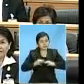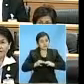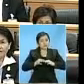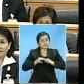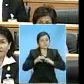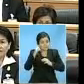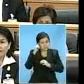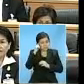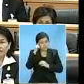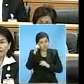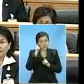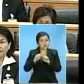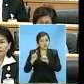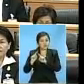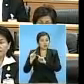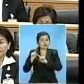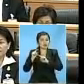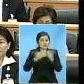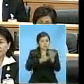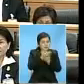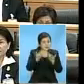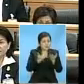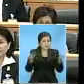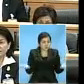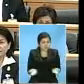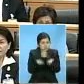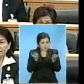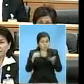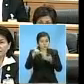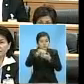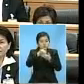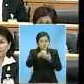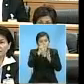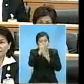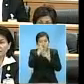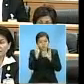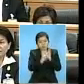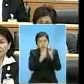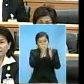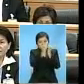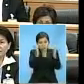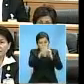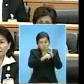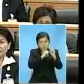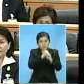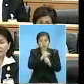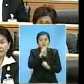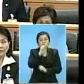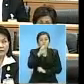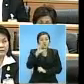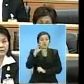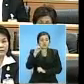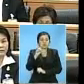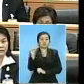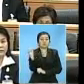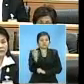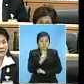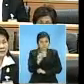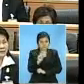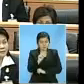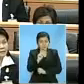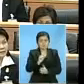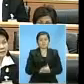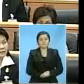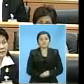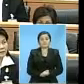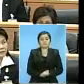มควรพิจารณาว่าจะสนับสนุนการแก้ไขกฎหมายรัฐธรรมนูญฉบับปีพ.ศ. 2550หรือไม่ท่าน